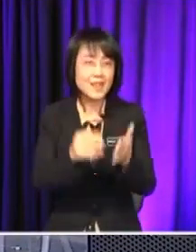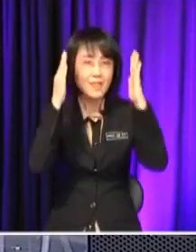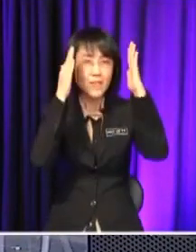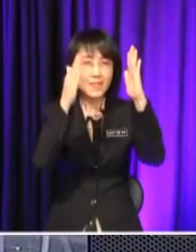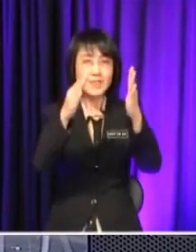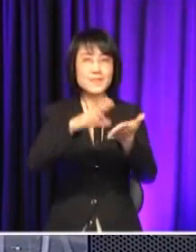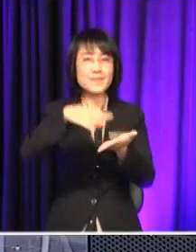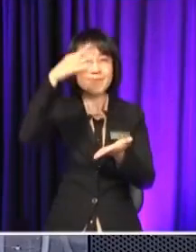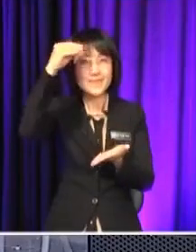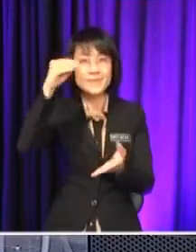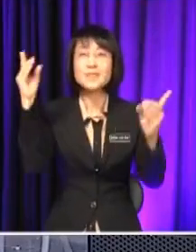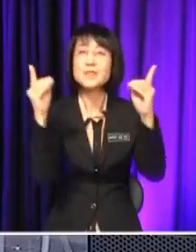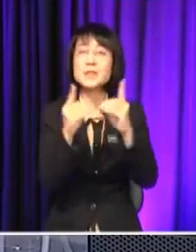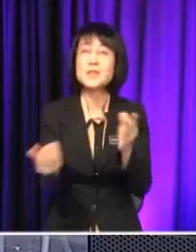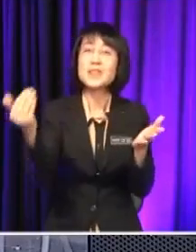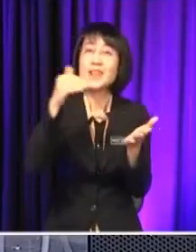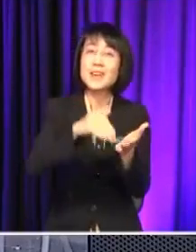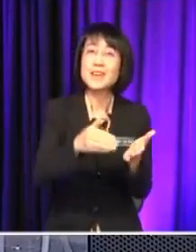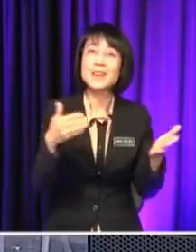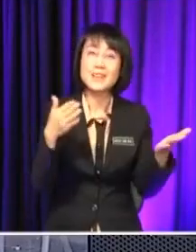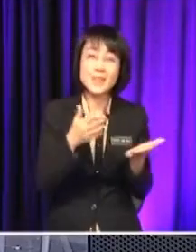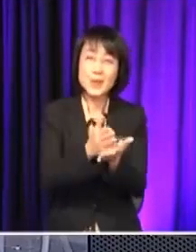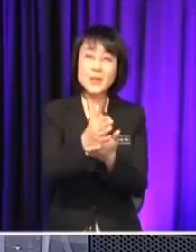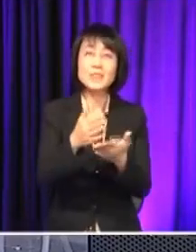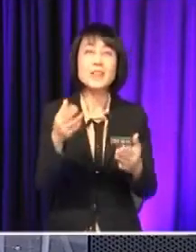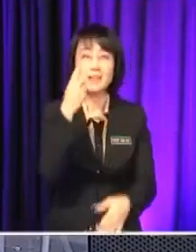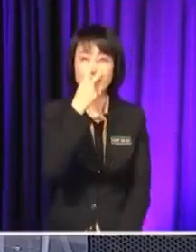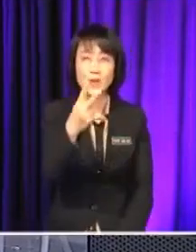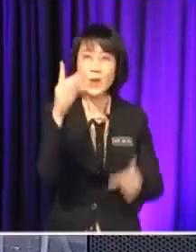jumpa lagi nanti teruskan menonton ini